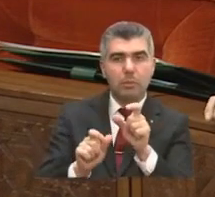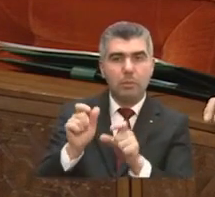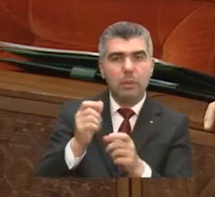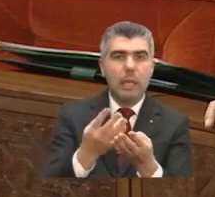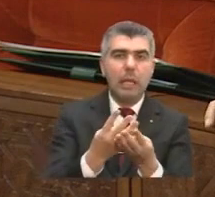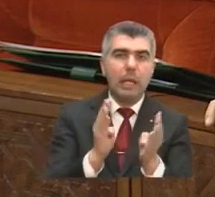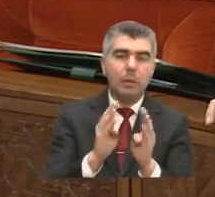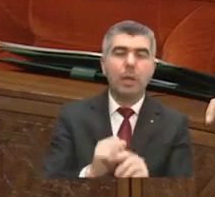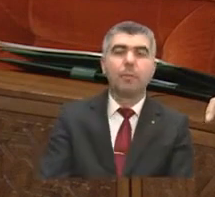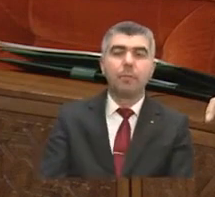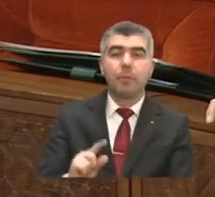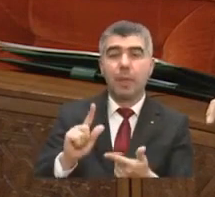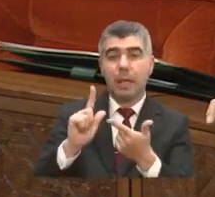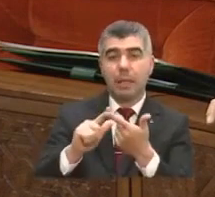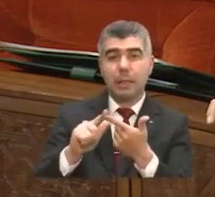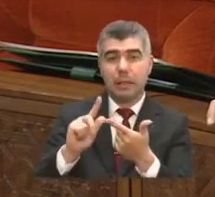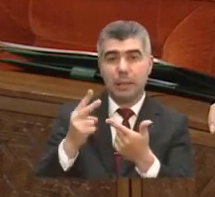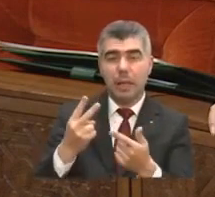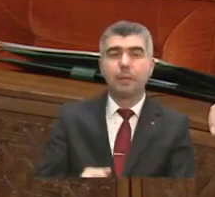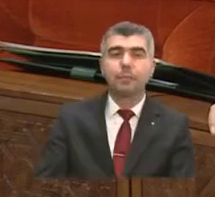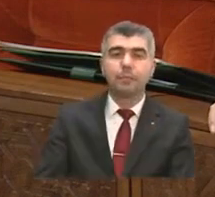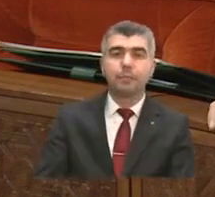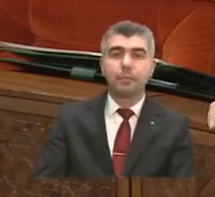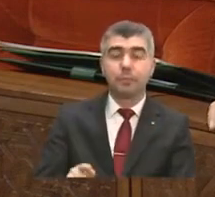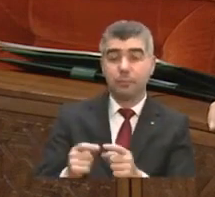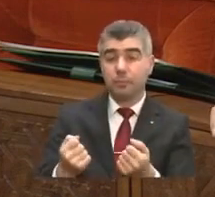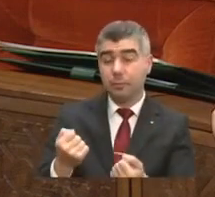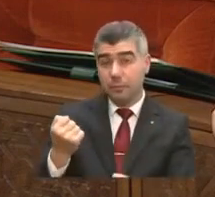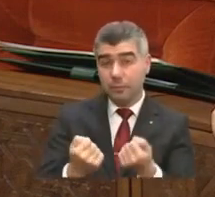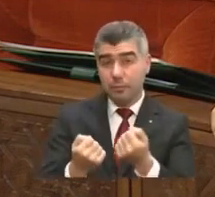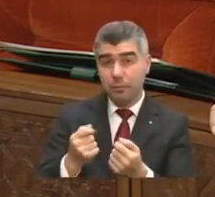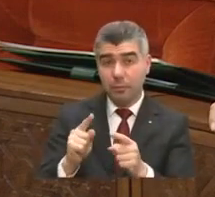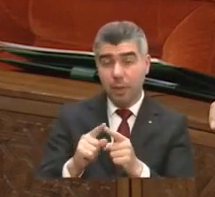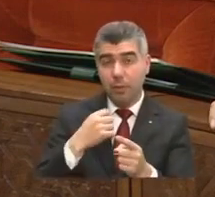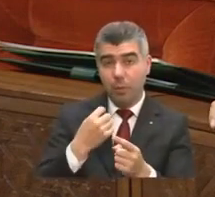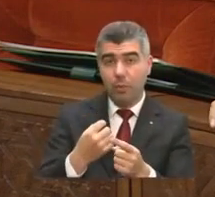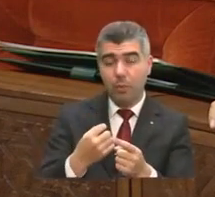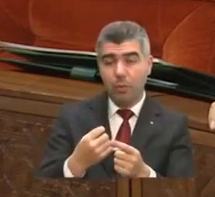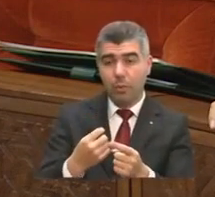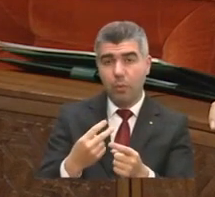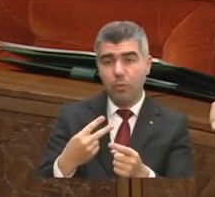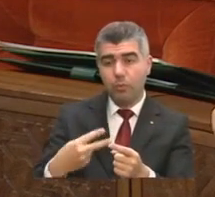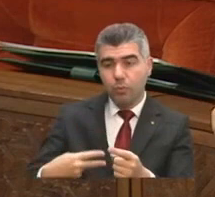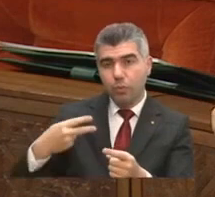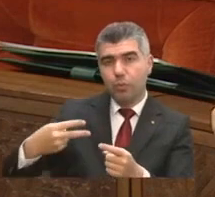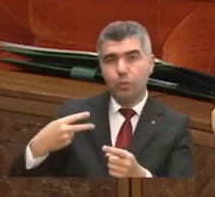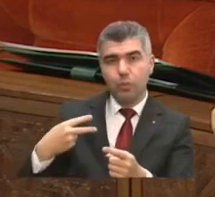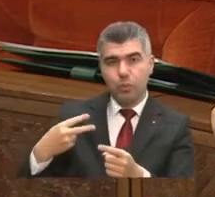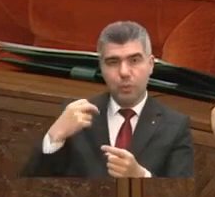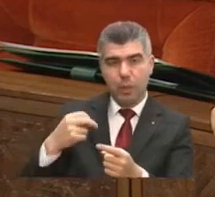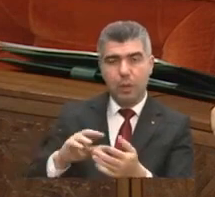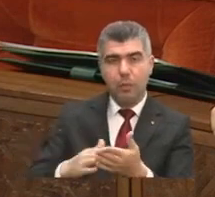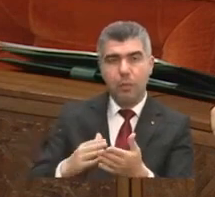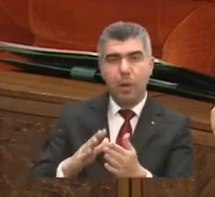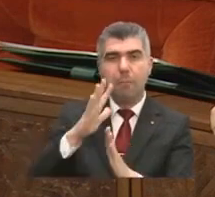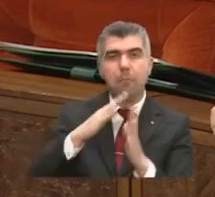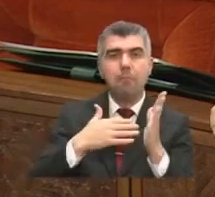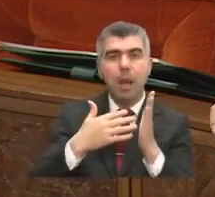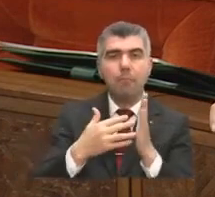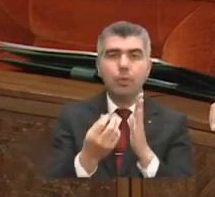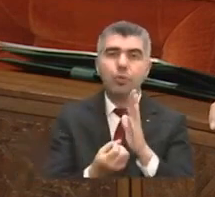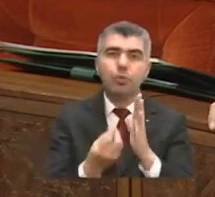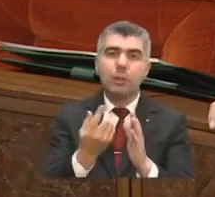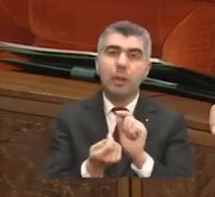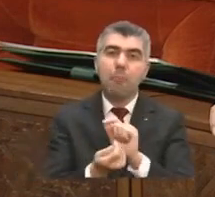الإقليمية. النقطة الثانية هو أنه المركبات المخصصة للنقل المزدوج درجت ضمن برنامج جديد حظيرات